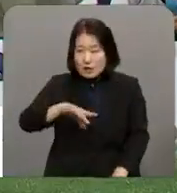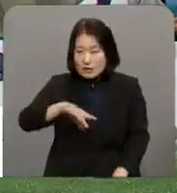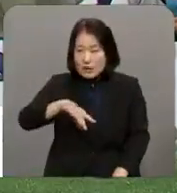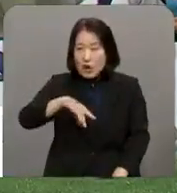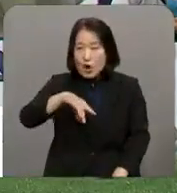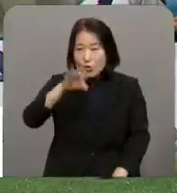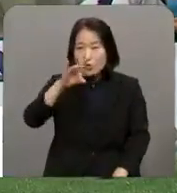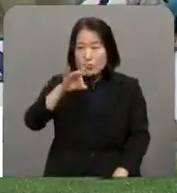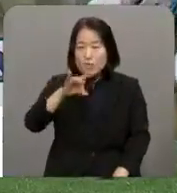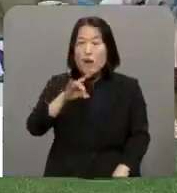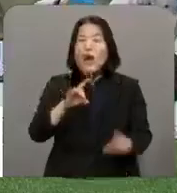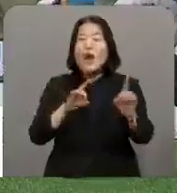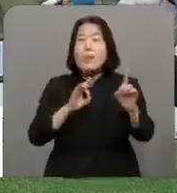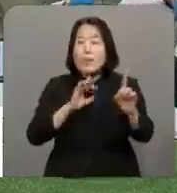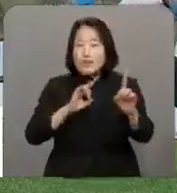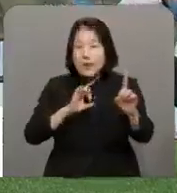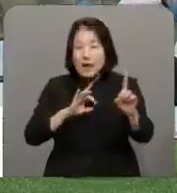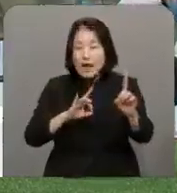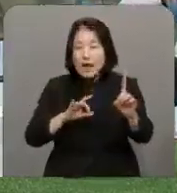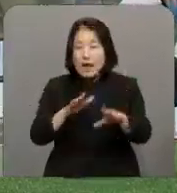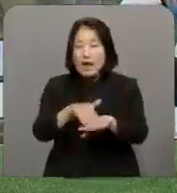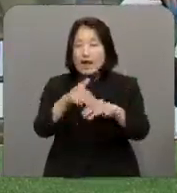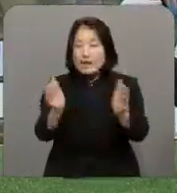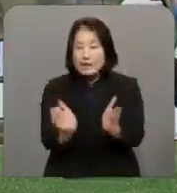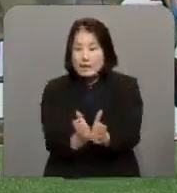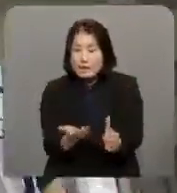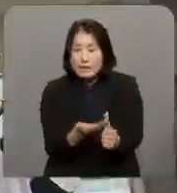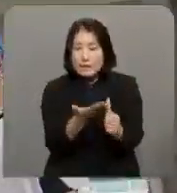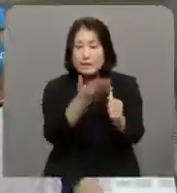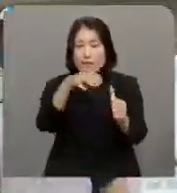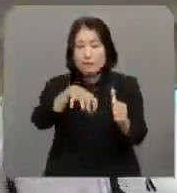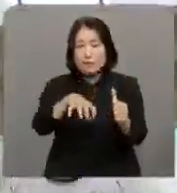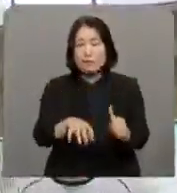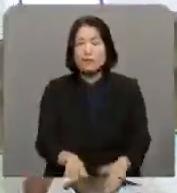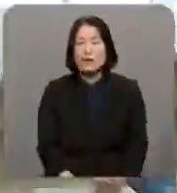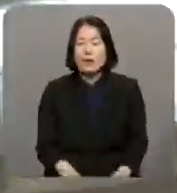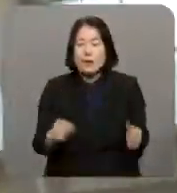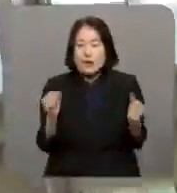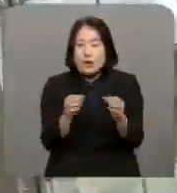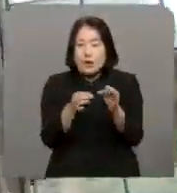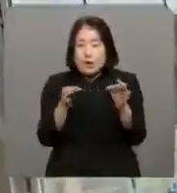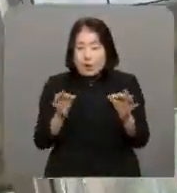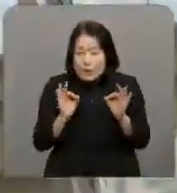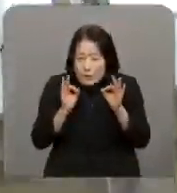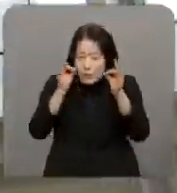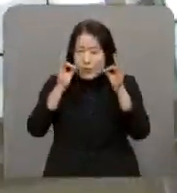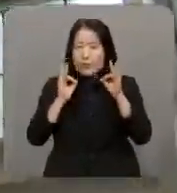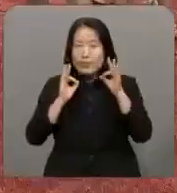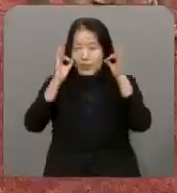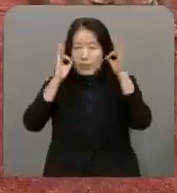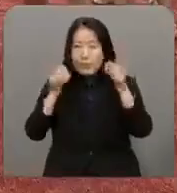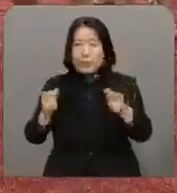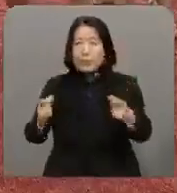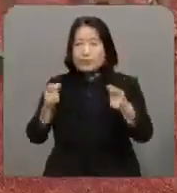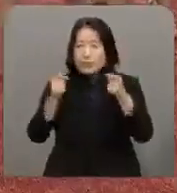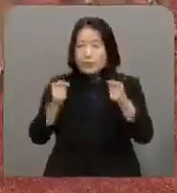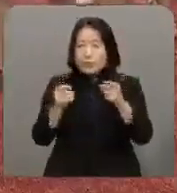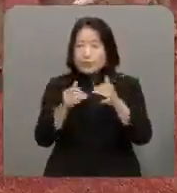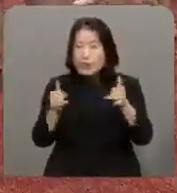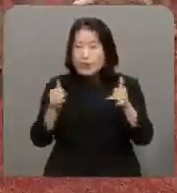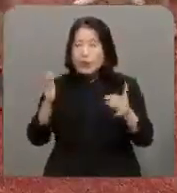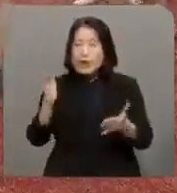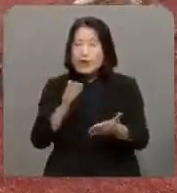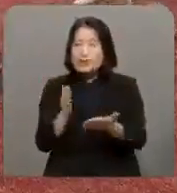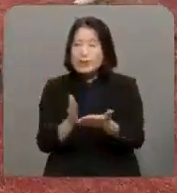하나뿐으로 강릉고 특유의 팀플레이를 만들어냈습니다. 경운에 흘린 선수들의 땀에 졸업생 에이스 김진욱의